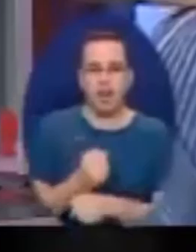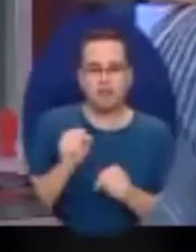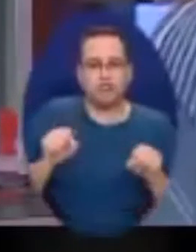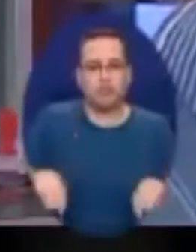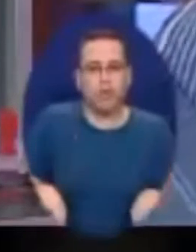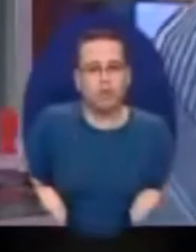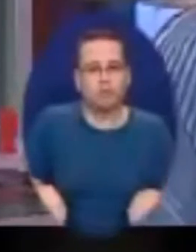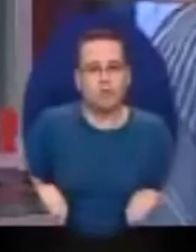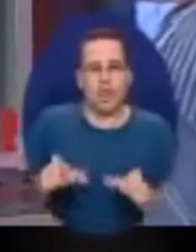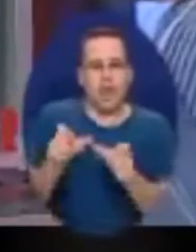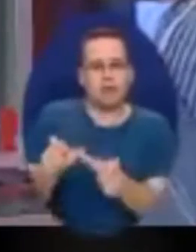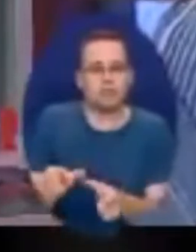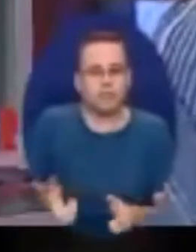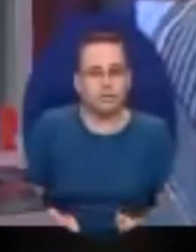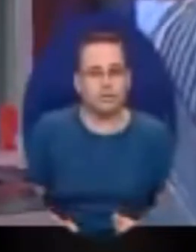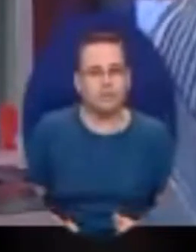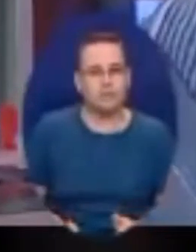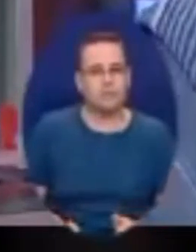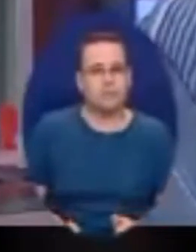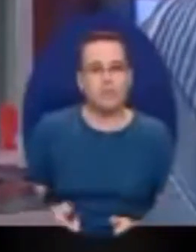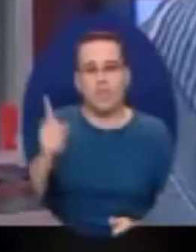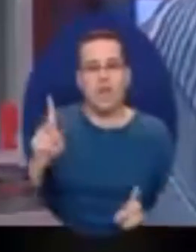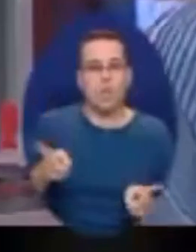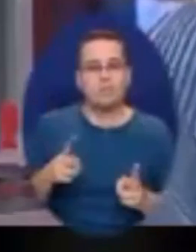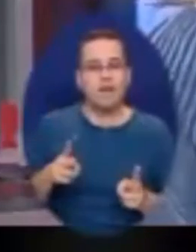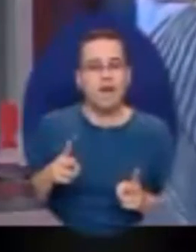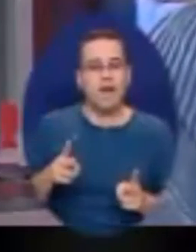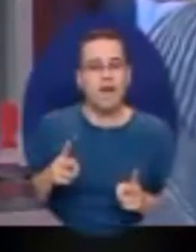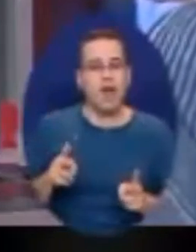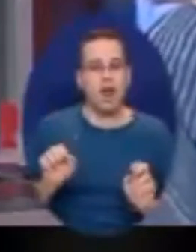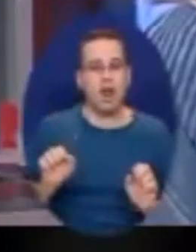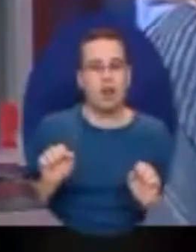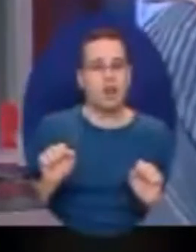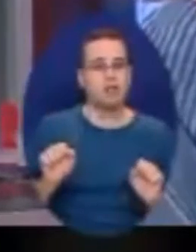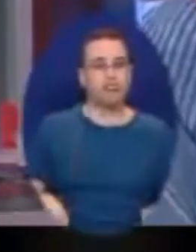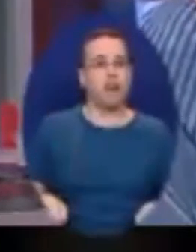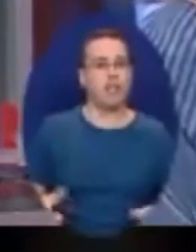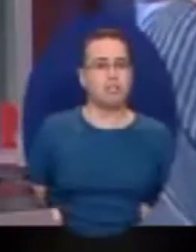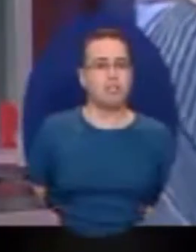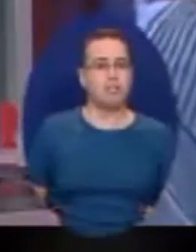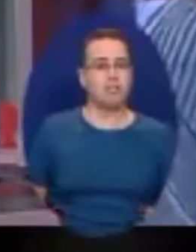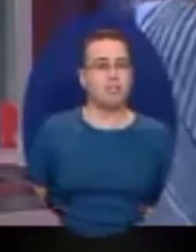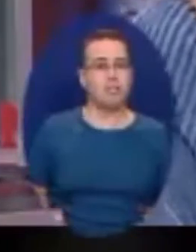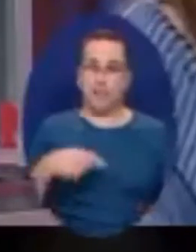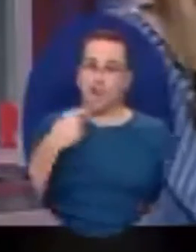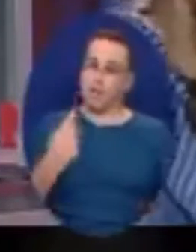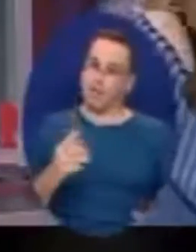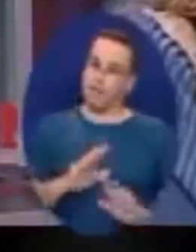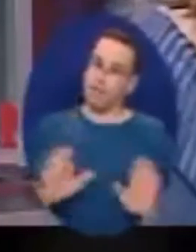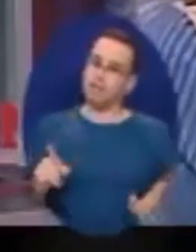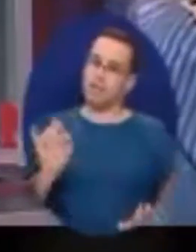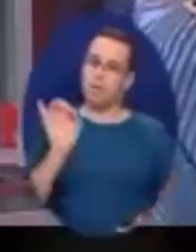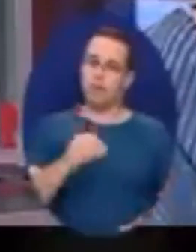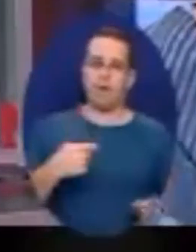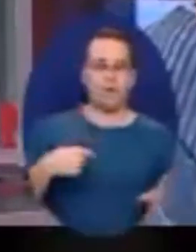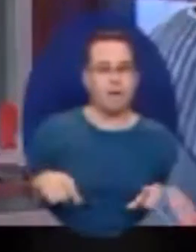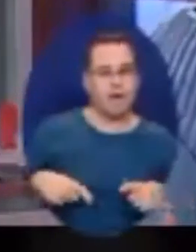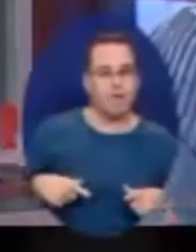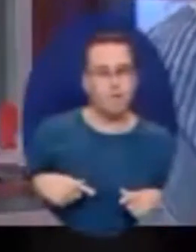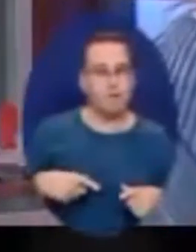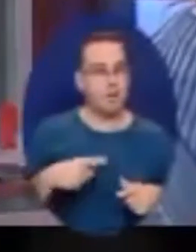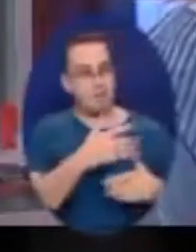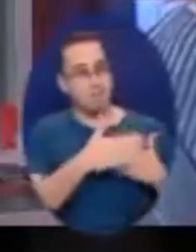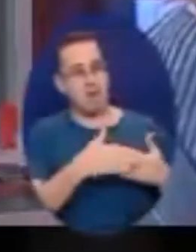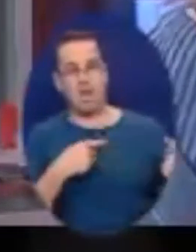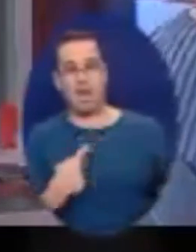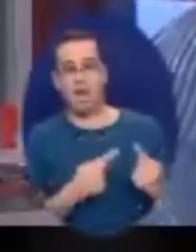מצליחה לעצור את זה. היא לא מצליחה להשתלט. היא לא מצליחה... להגיד, די, זה כבר פוגע לי בחיים. בעלי